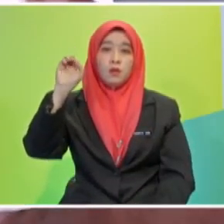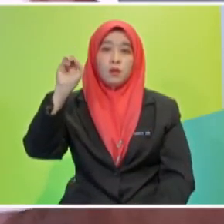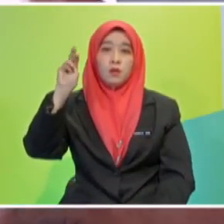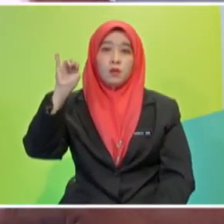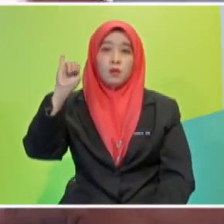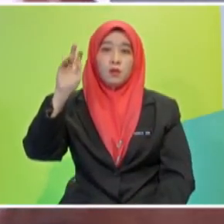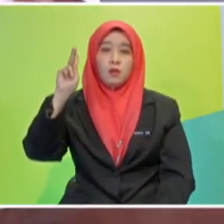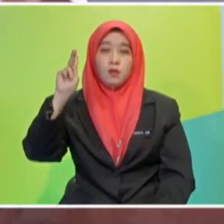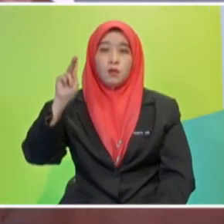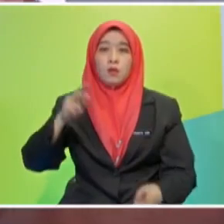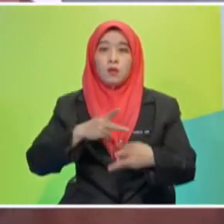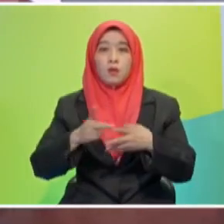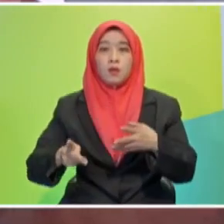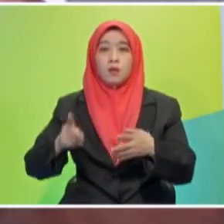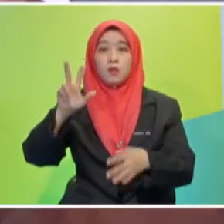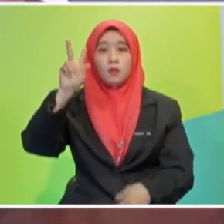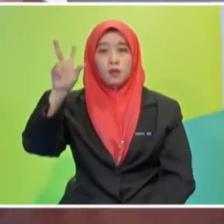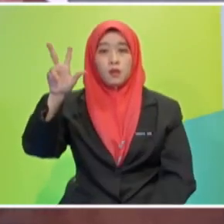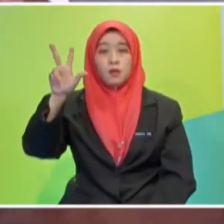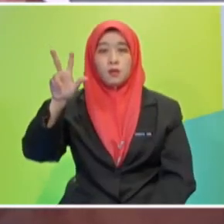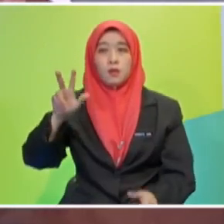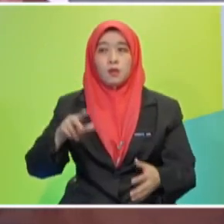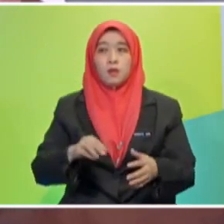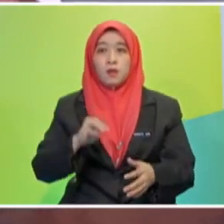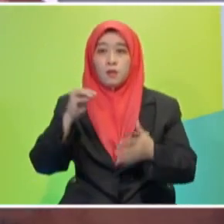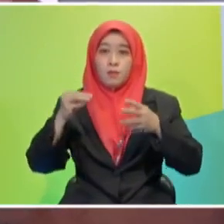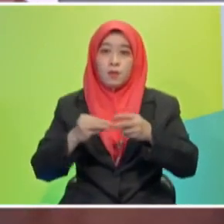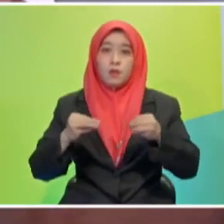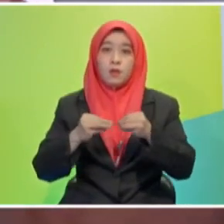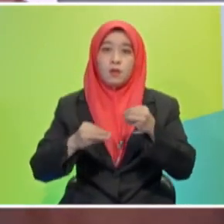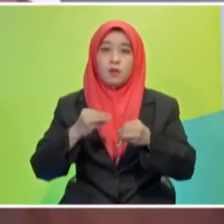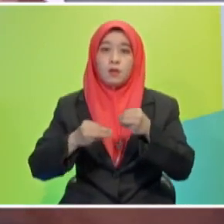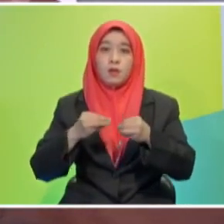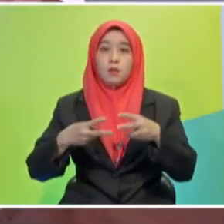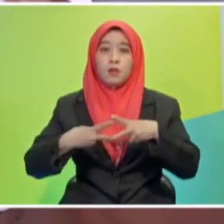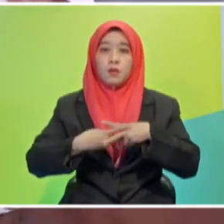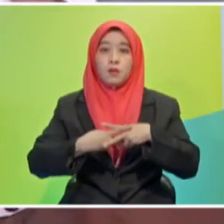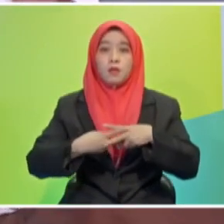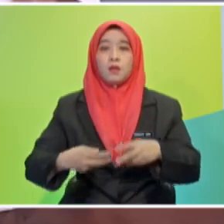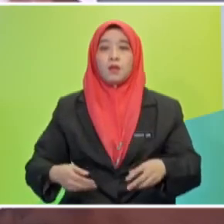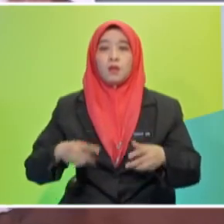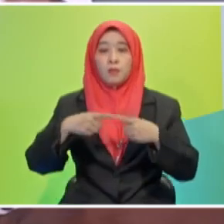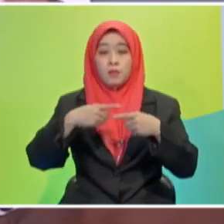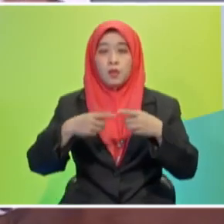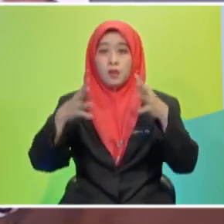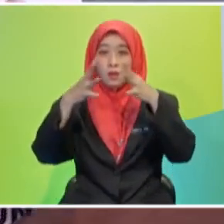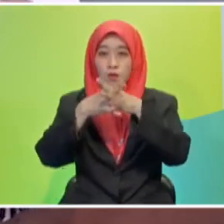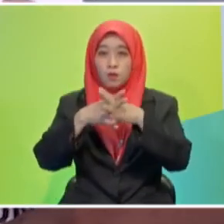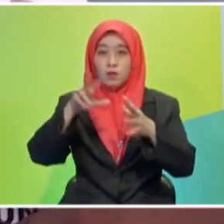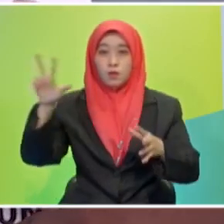komponen mekanikal. Jadi bila digabungkan ketiga-tiga komponen ini, ia akan menjadi elemen